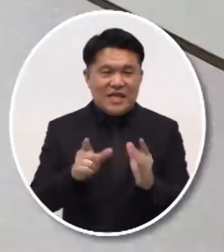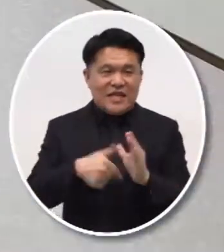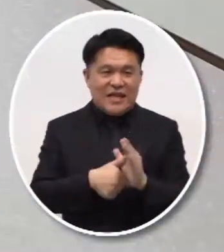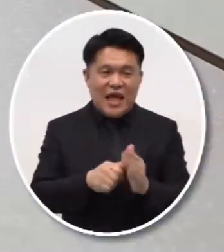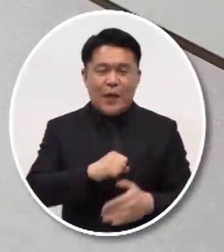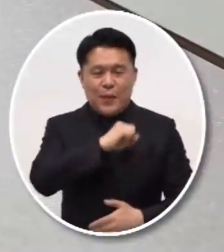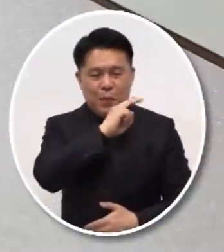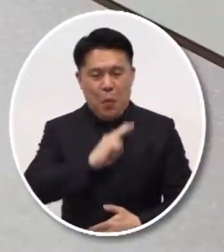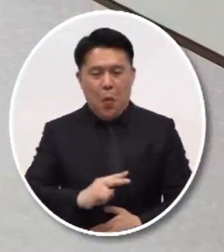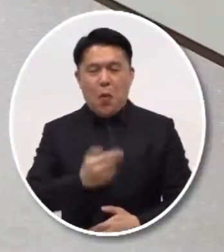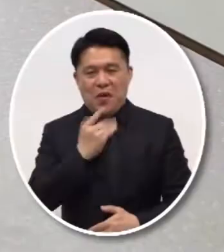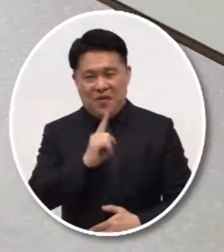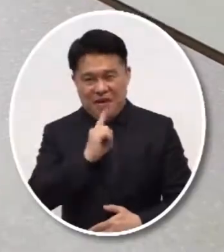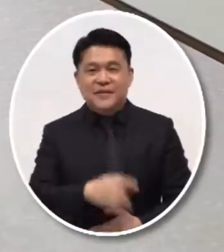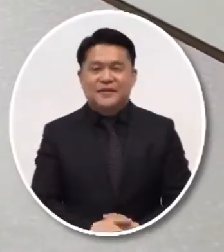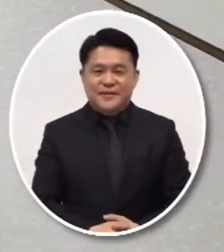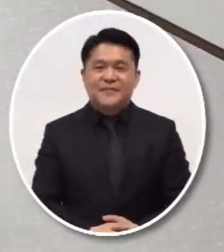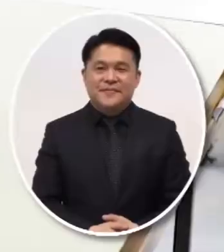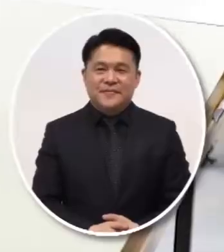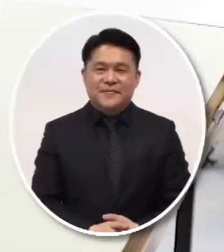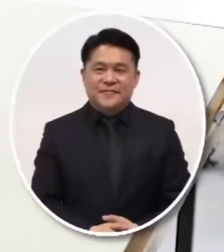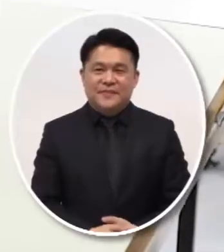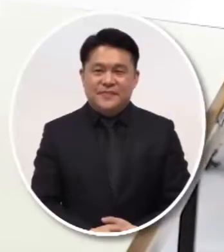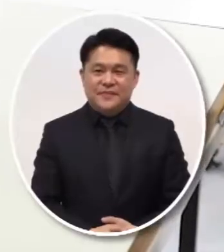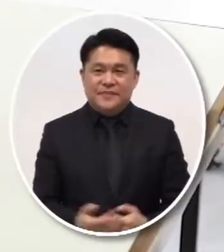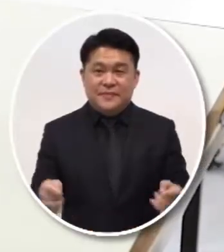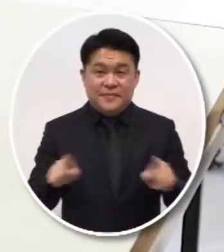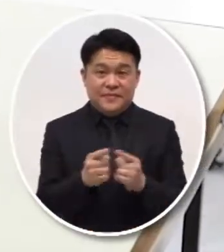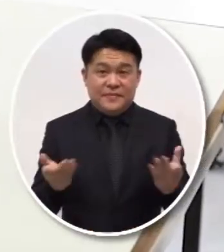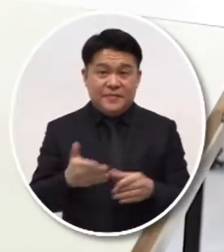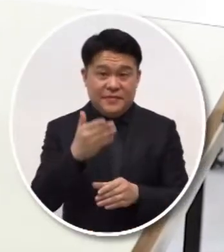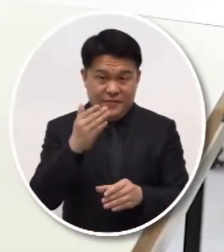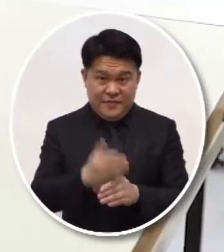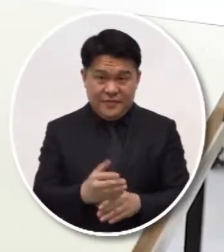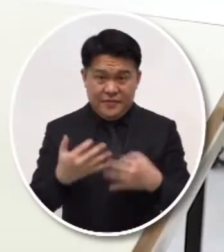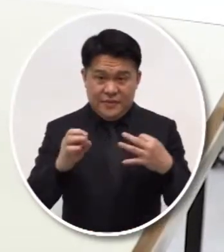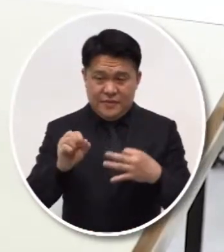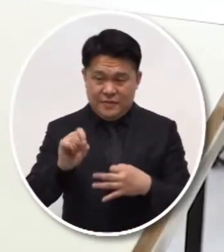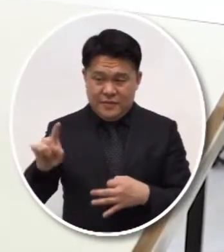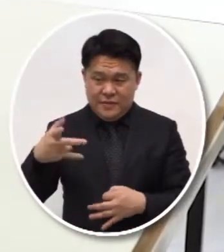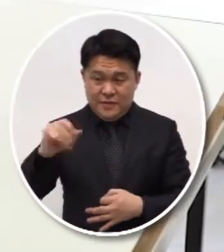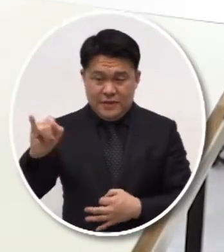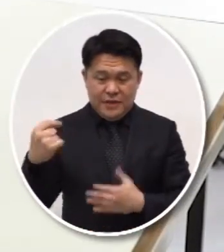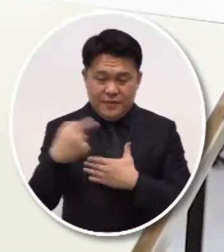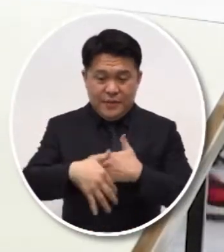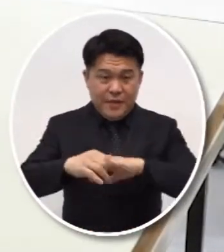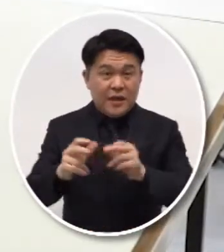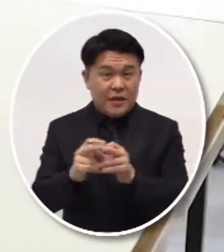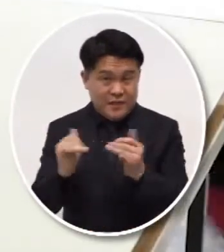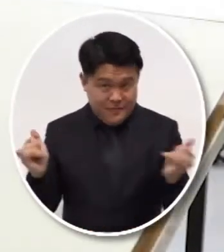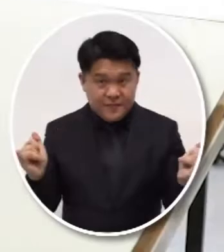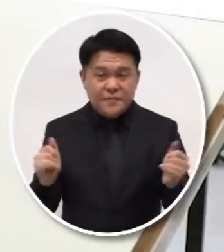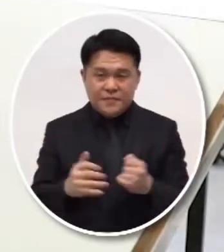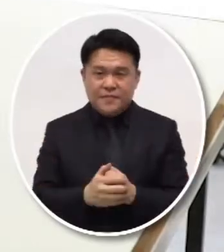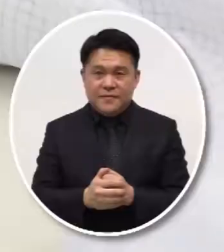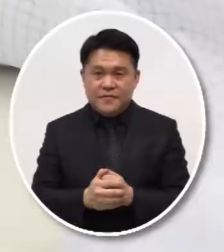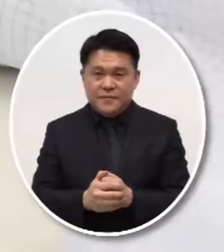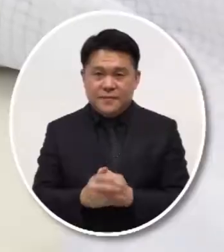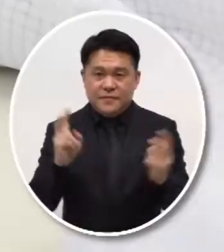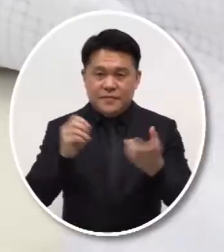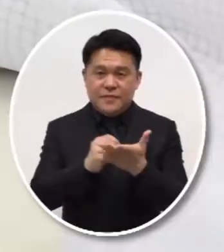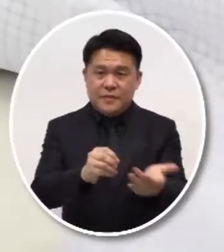편안하게 일할 수 있게 됐다고 합니다. 함께 일하고 있는 김혜리 씨 역시 지체 장애인인데요.